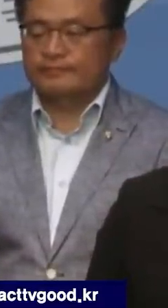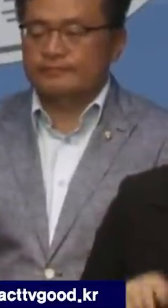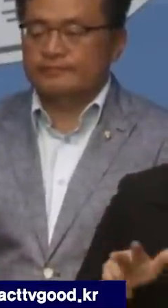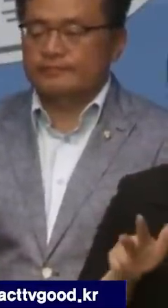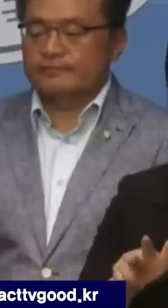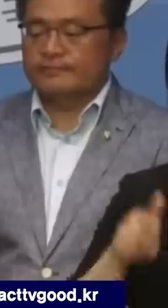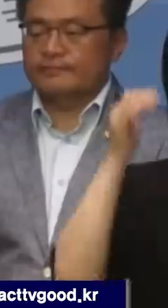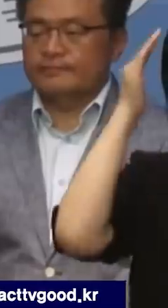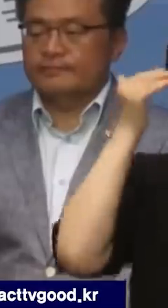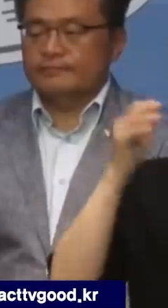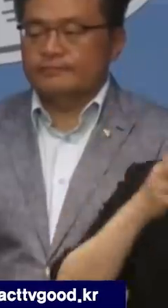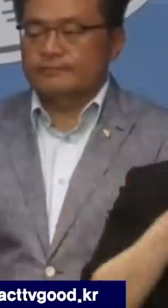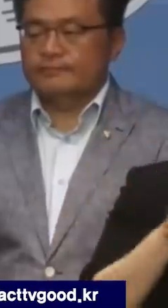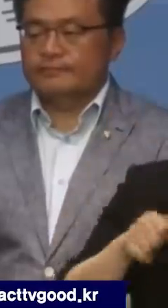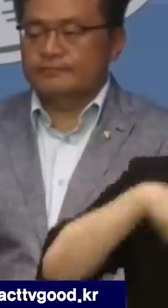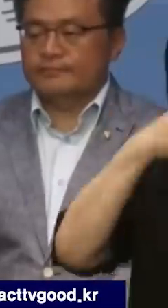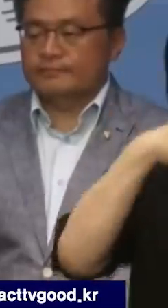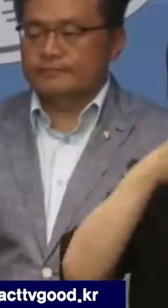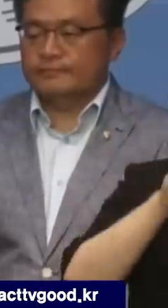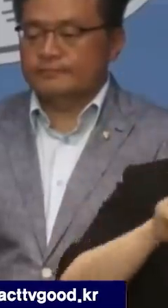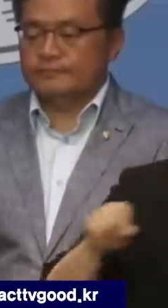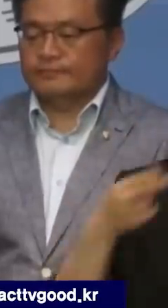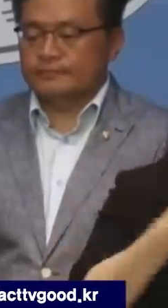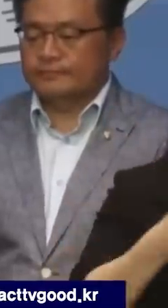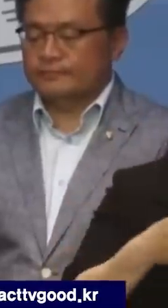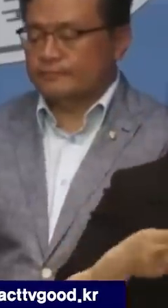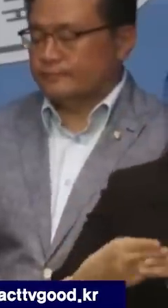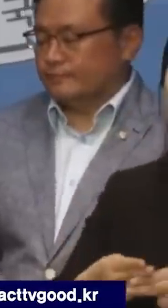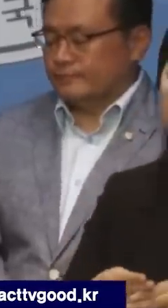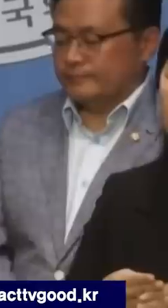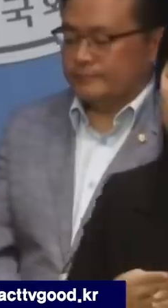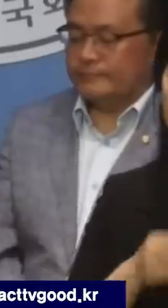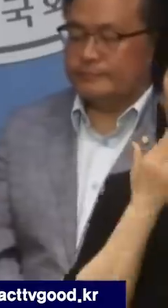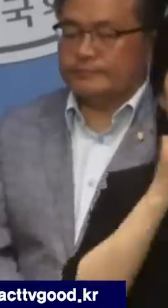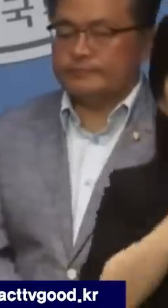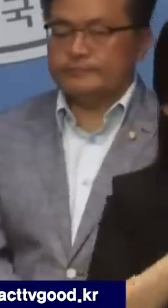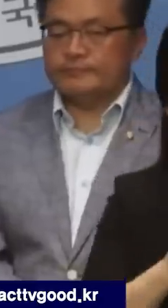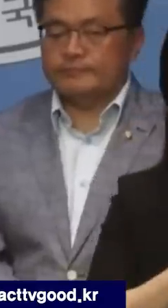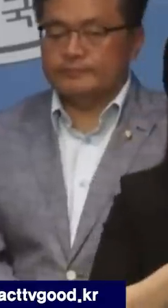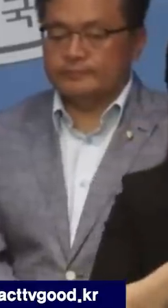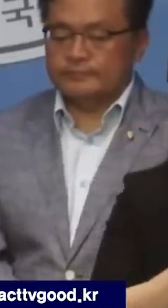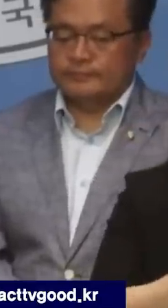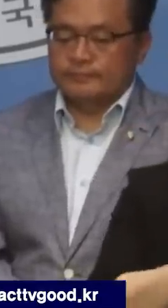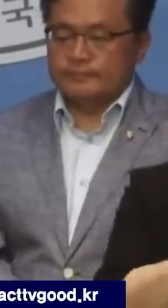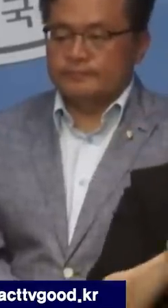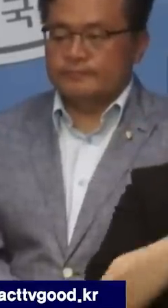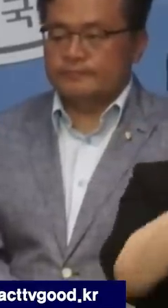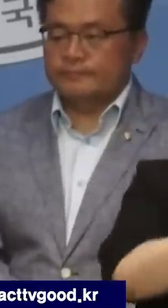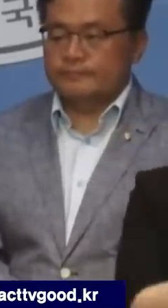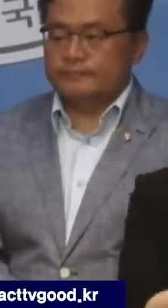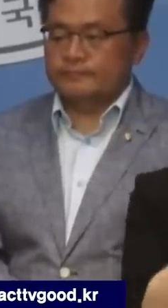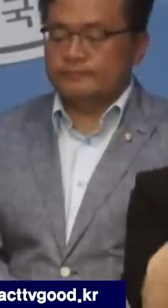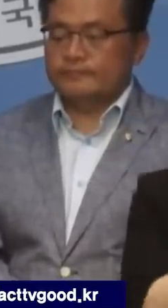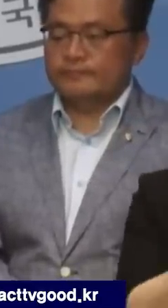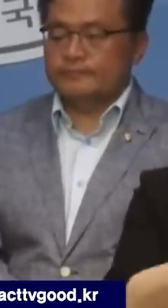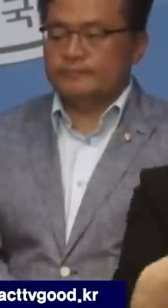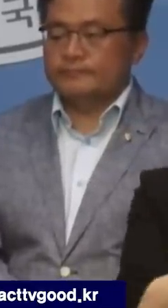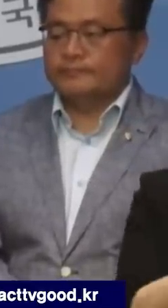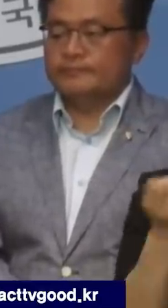이루는 것은 육지에서 생산되는 야채나 과일 이런 거